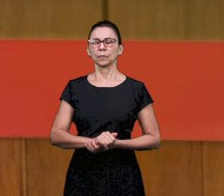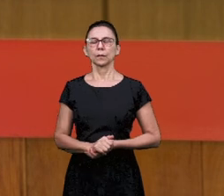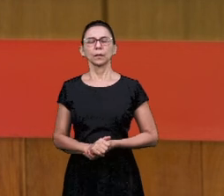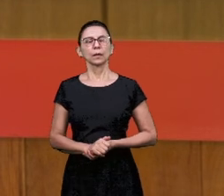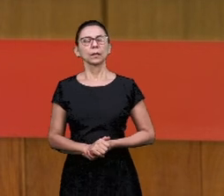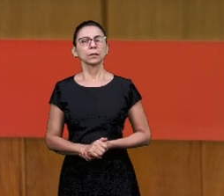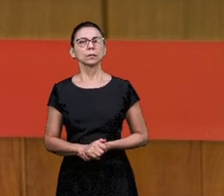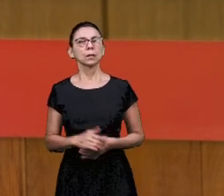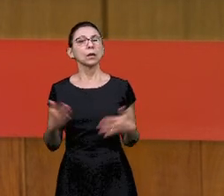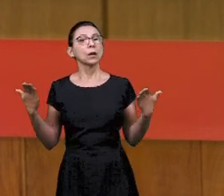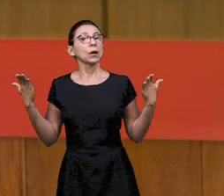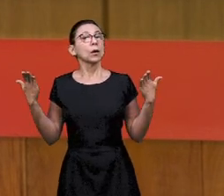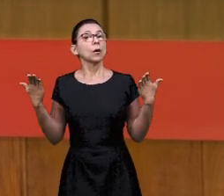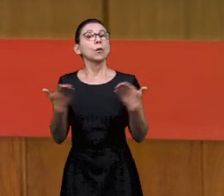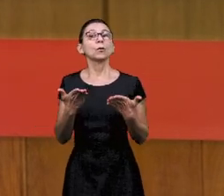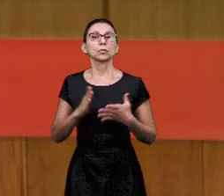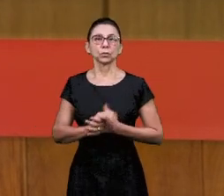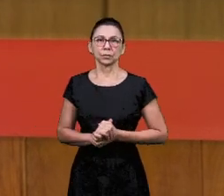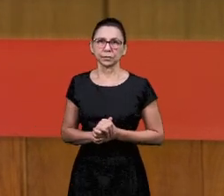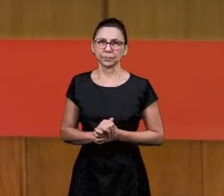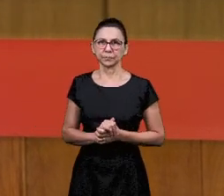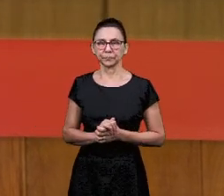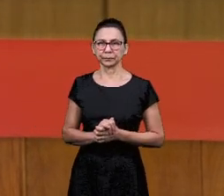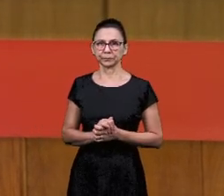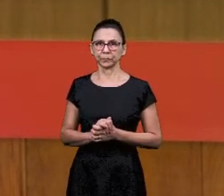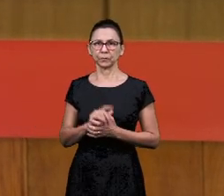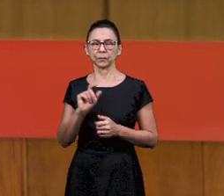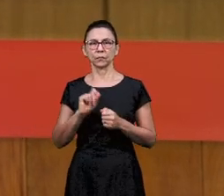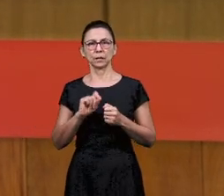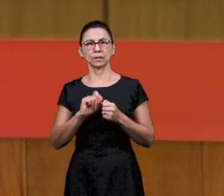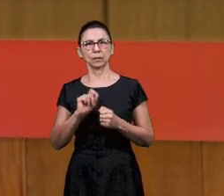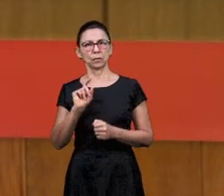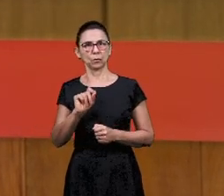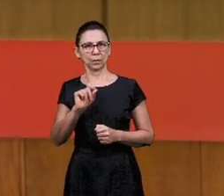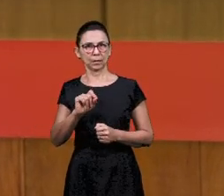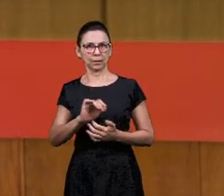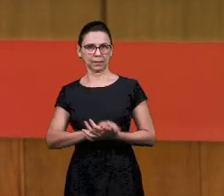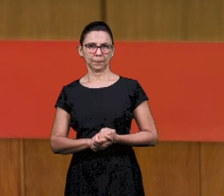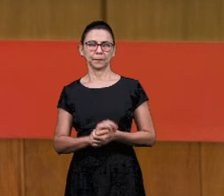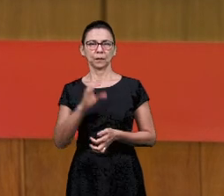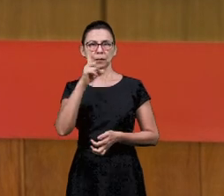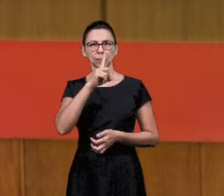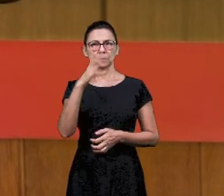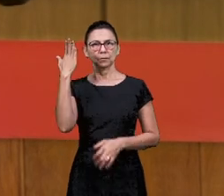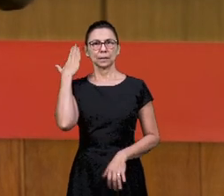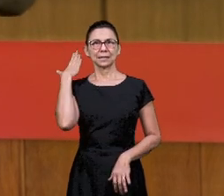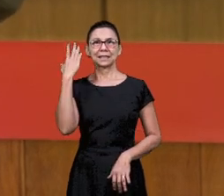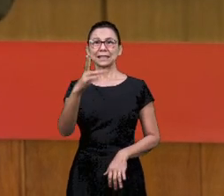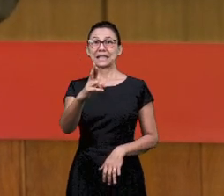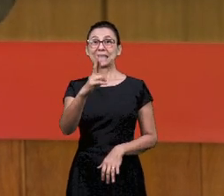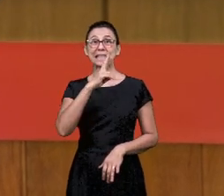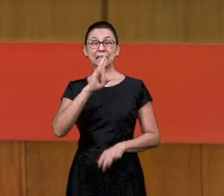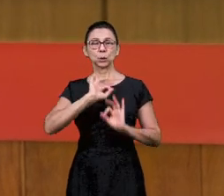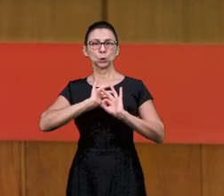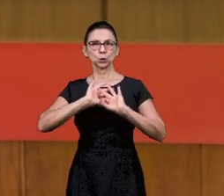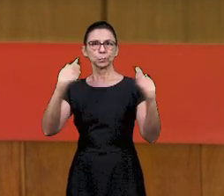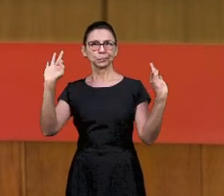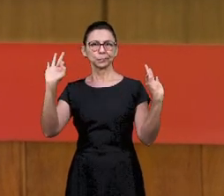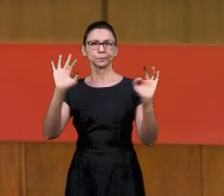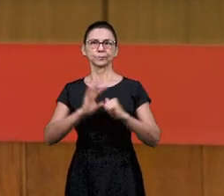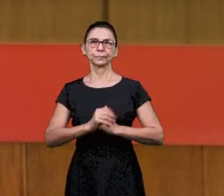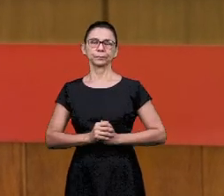aujourd'hui, ce que nous allons faire, nous avons déjà eu les réponses dimanche dernier. Ça a été notable. Aujourd'hui, nous avons